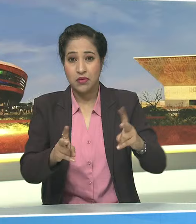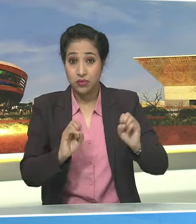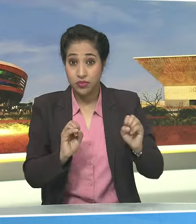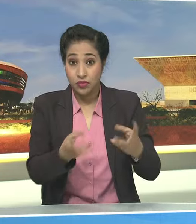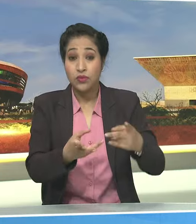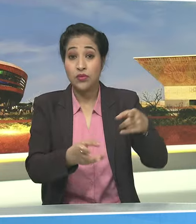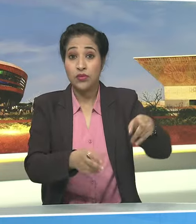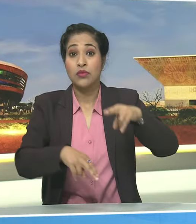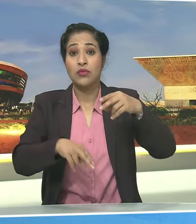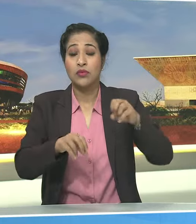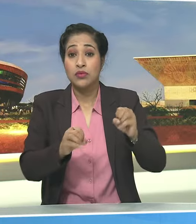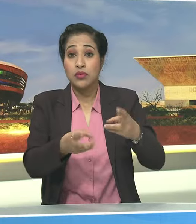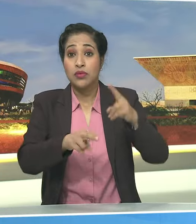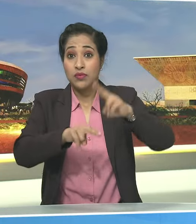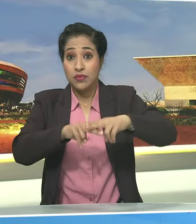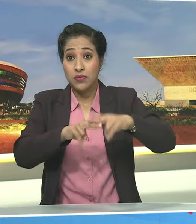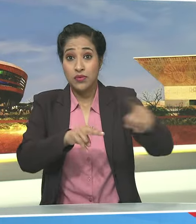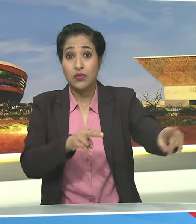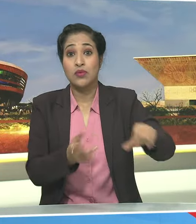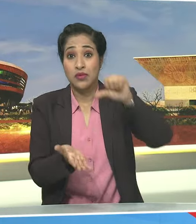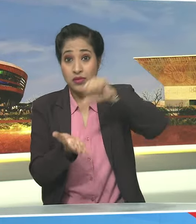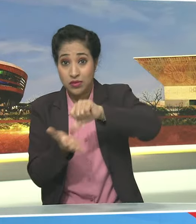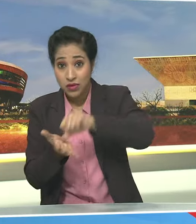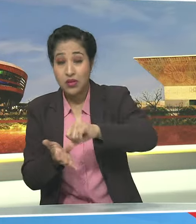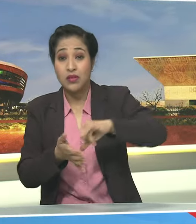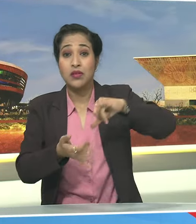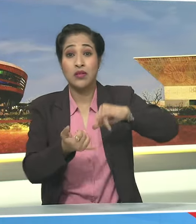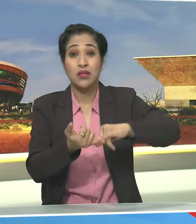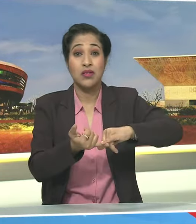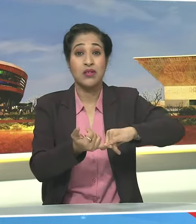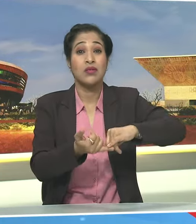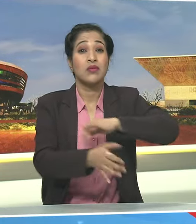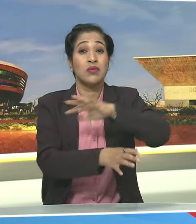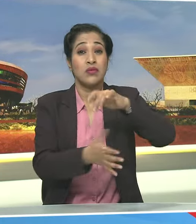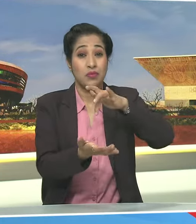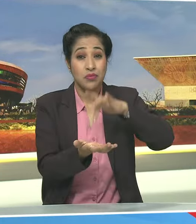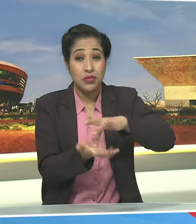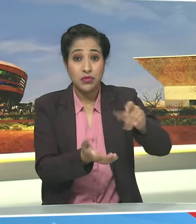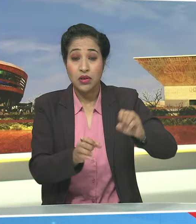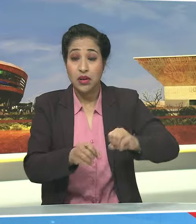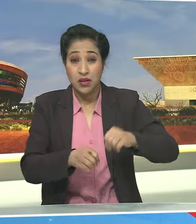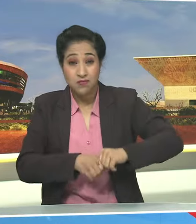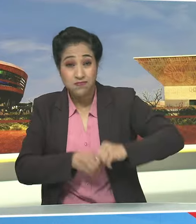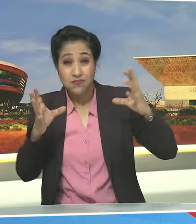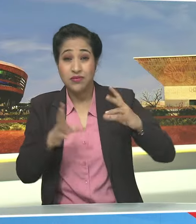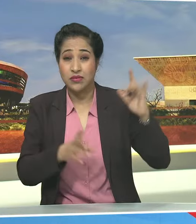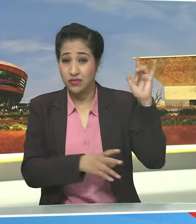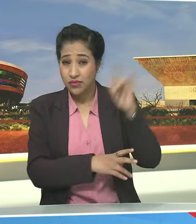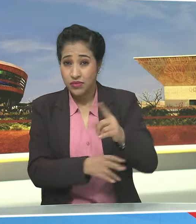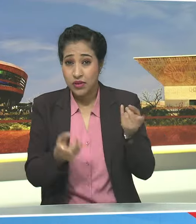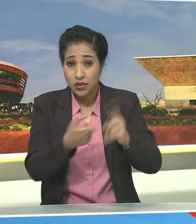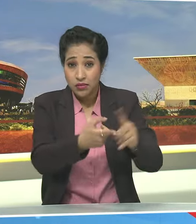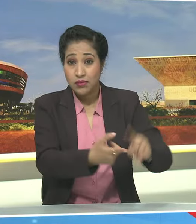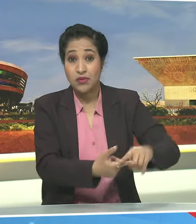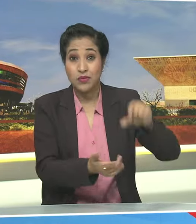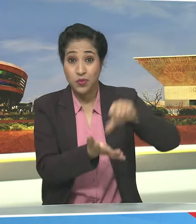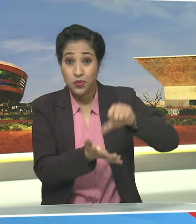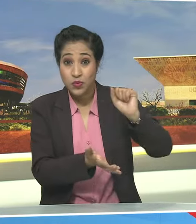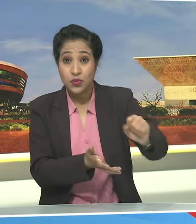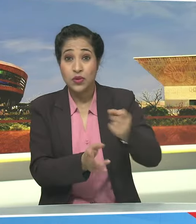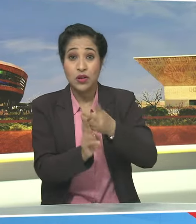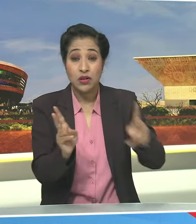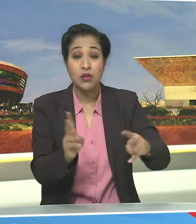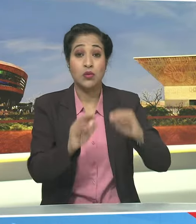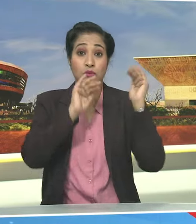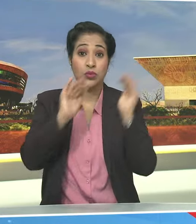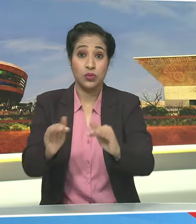यह हमले शुक्रवार को राक और सीरिया में हुए हवाई हमले के बाद हुए हैं जिसमें ईरानी समर्थित मिलिशिया और